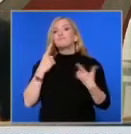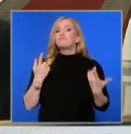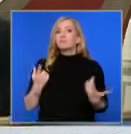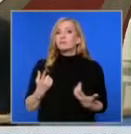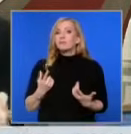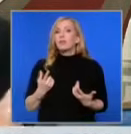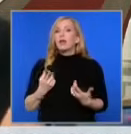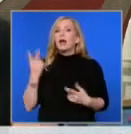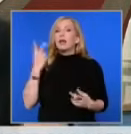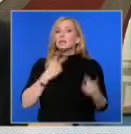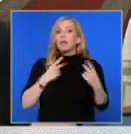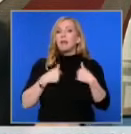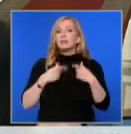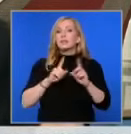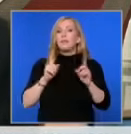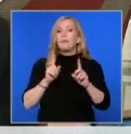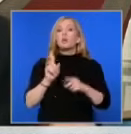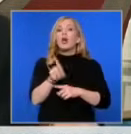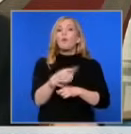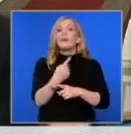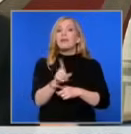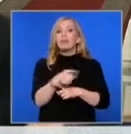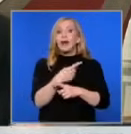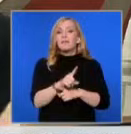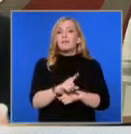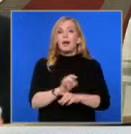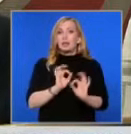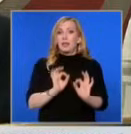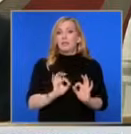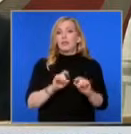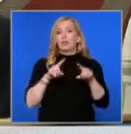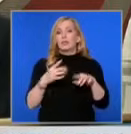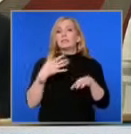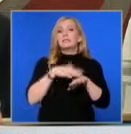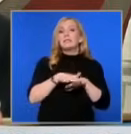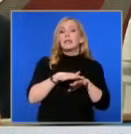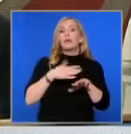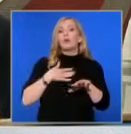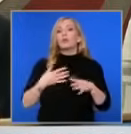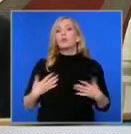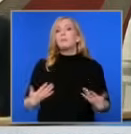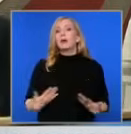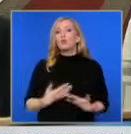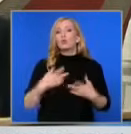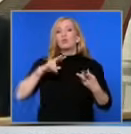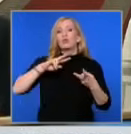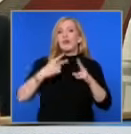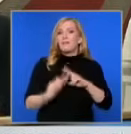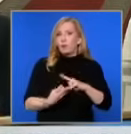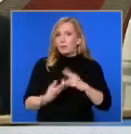всъщност аз няма да мога да управлявам адекватно тази система, която има нужда от